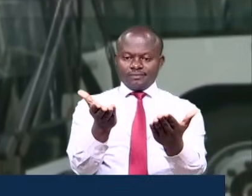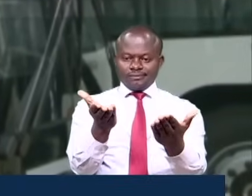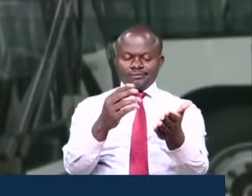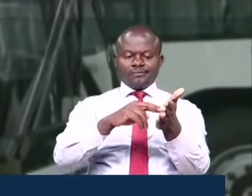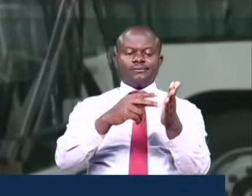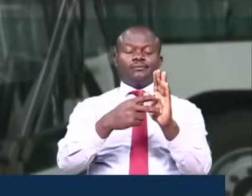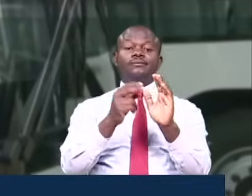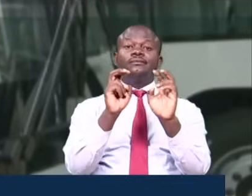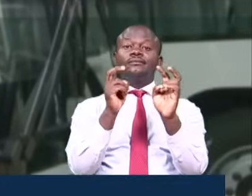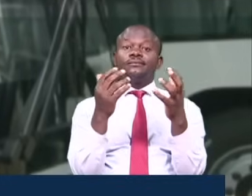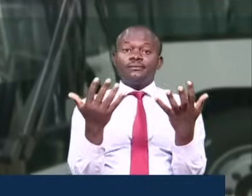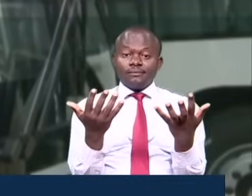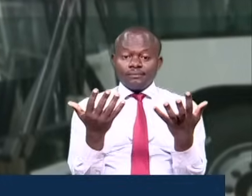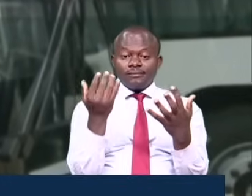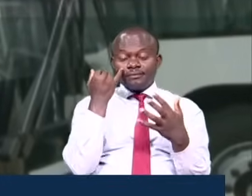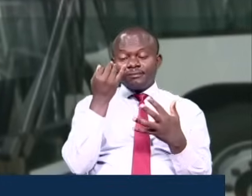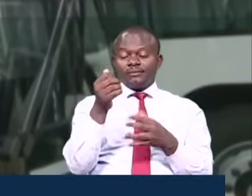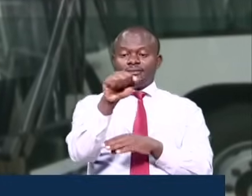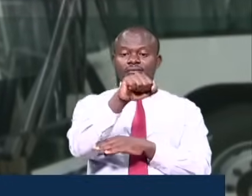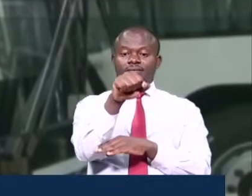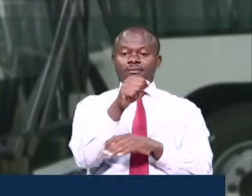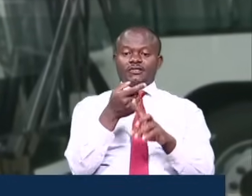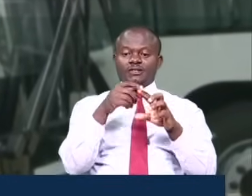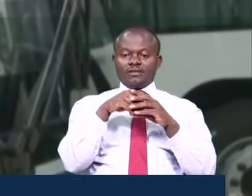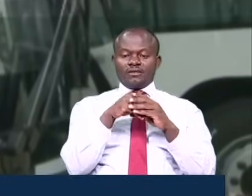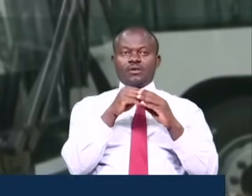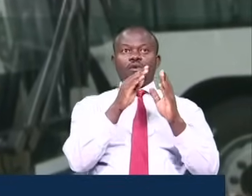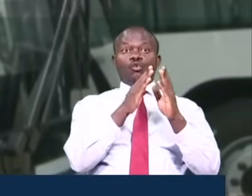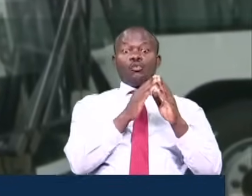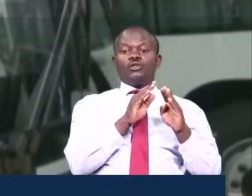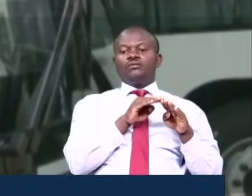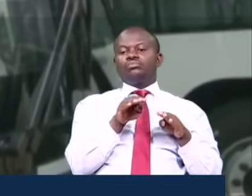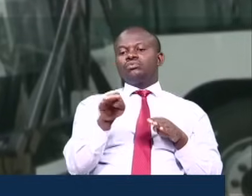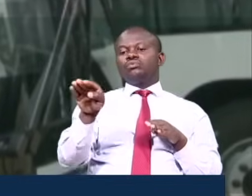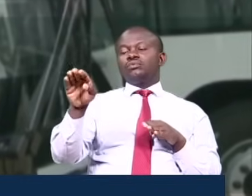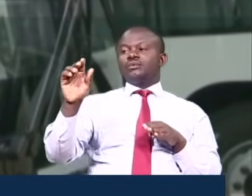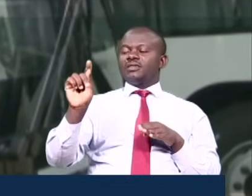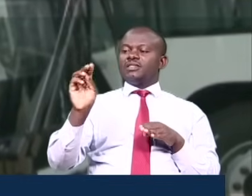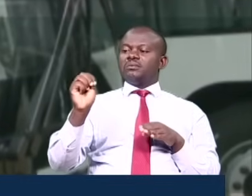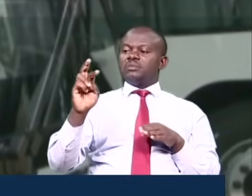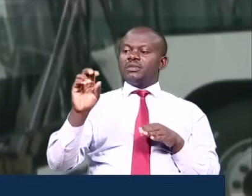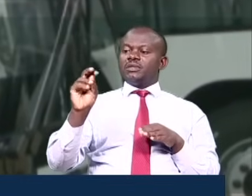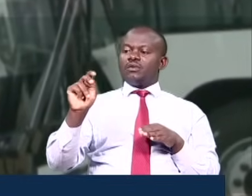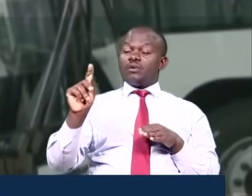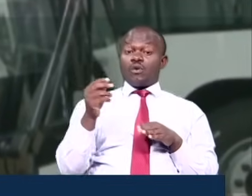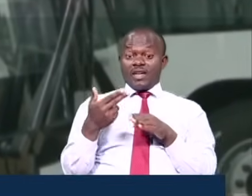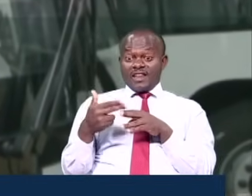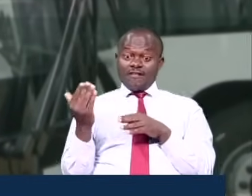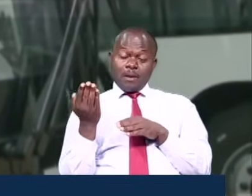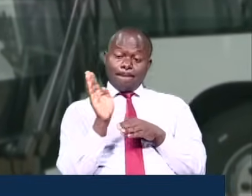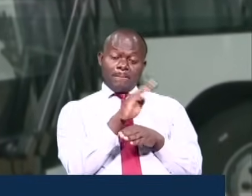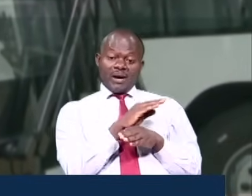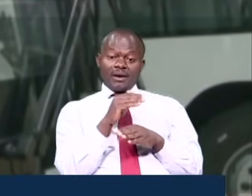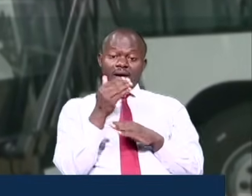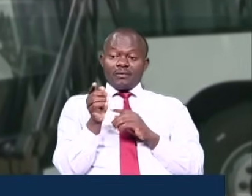ngo niba imodoka yari ivuye downtown igeze Kimironko n'urugero yaragiye gusubira downtown